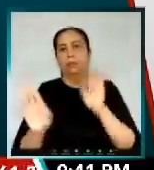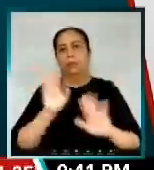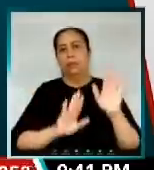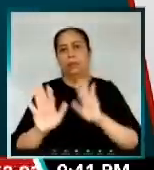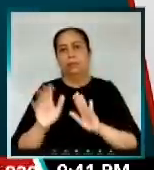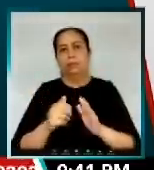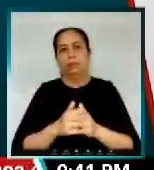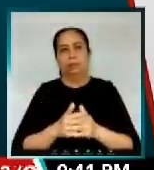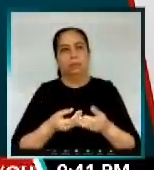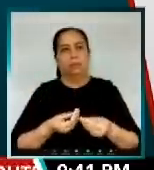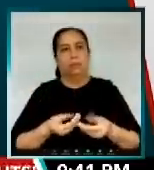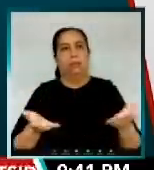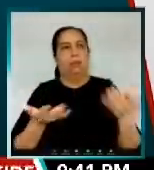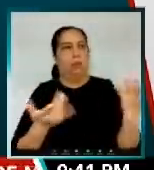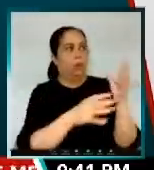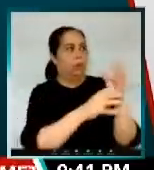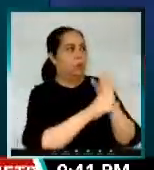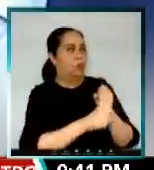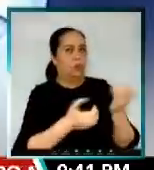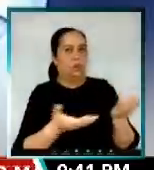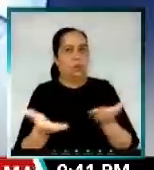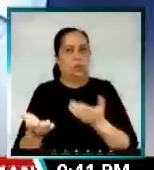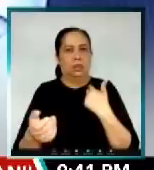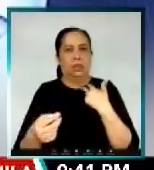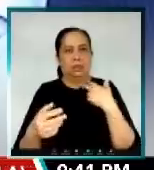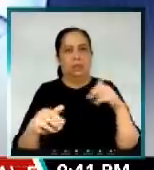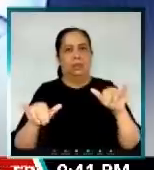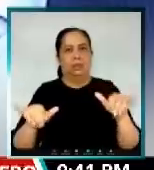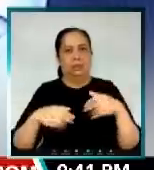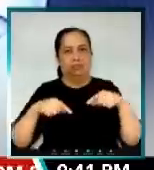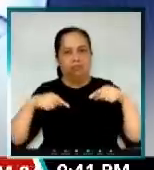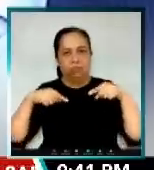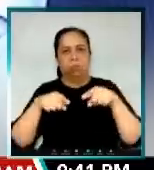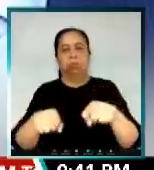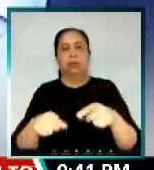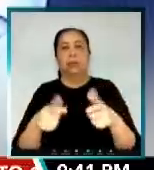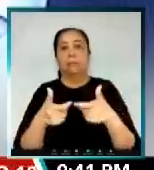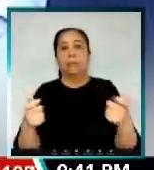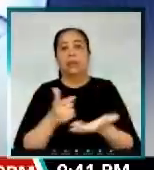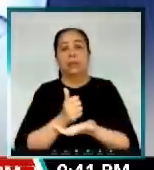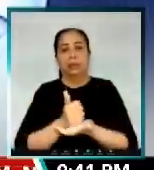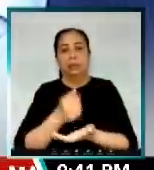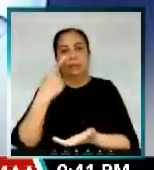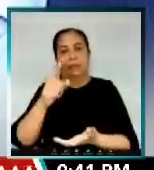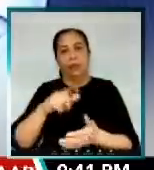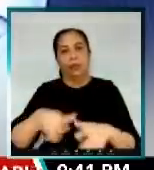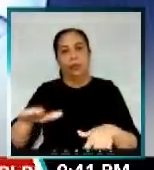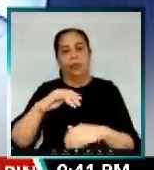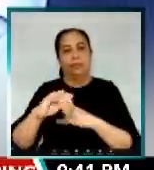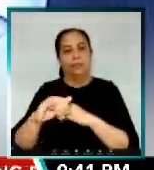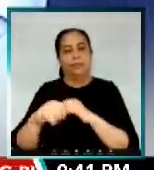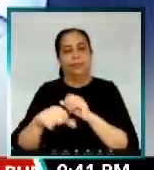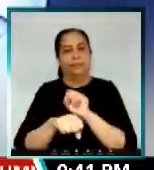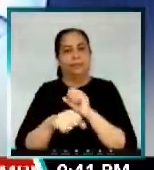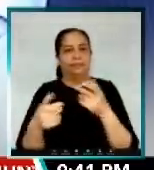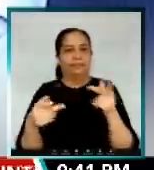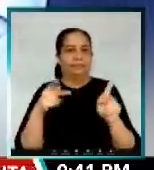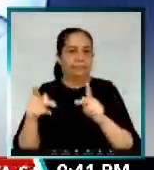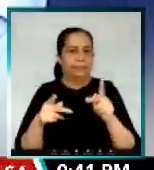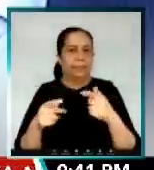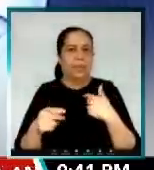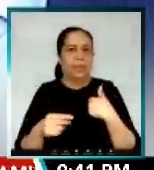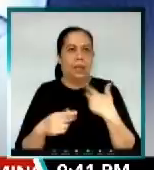kung saan ka kukuha dahil sabay-sabay ito, no? Malaking tulong para sa aming constituents, no? But I would like to